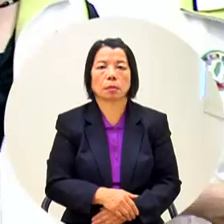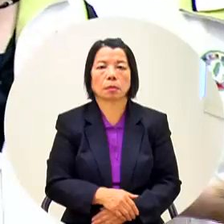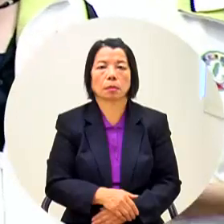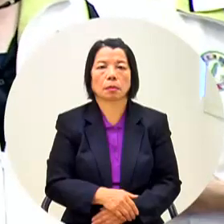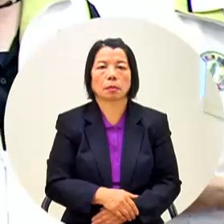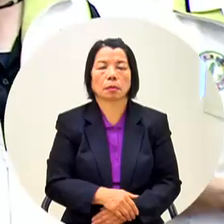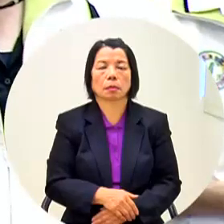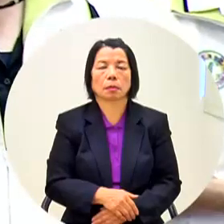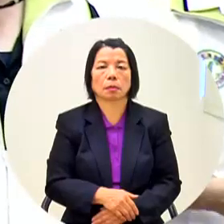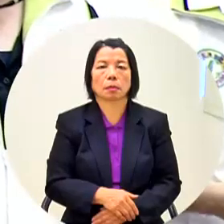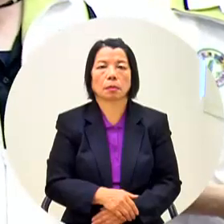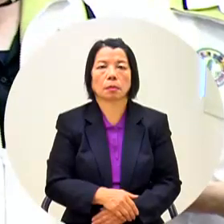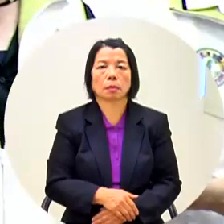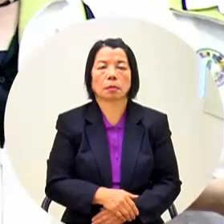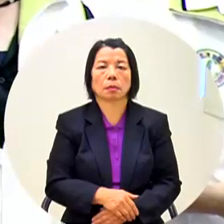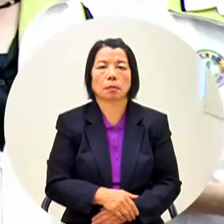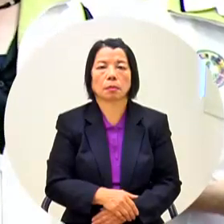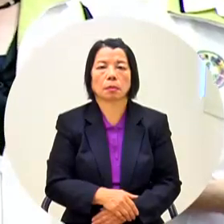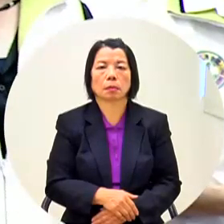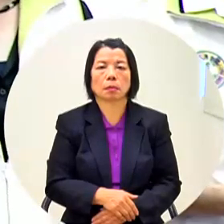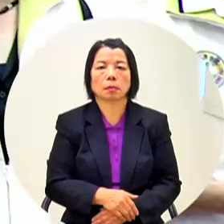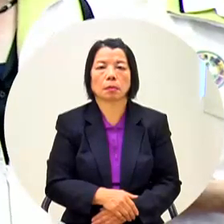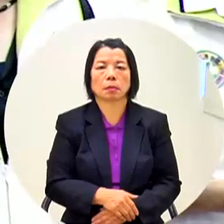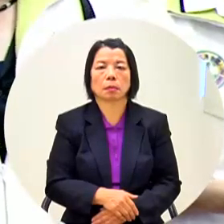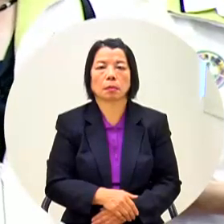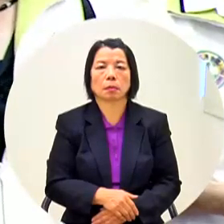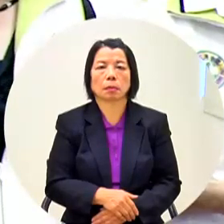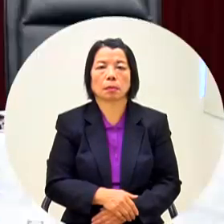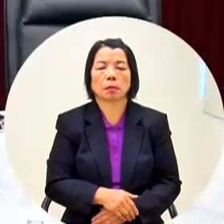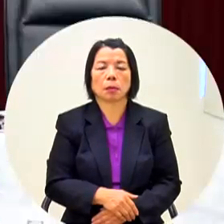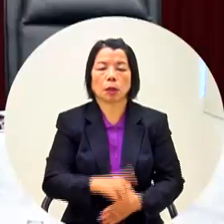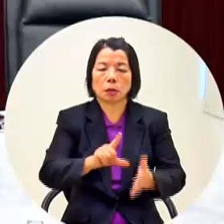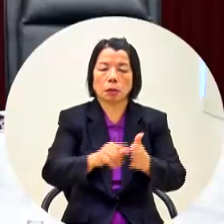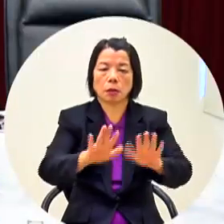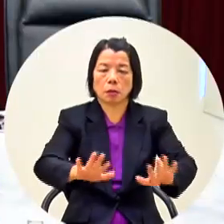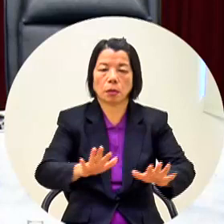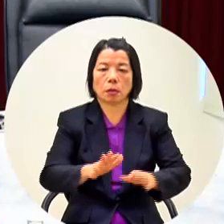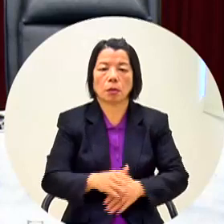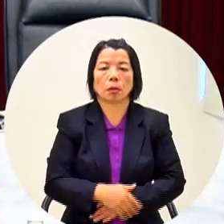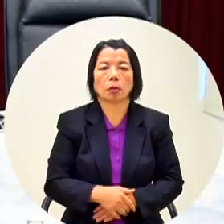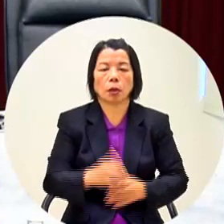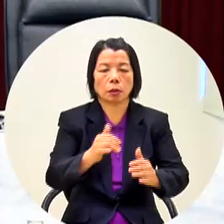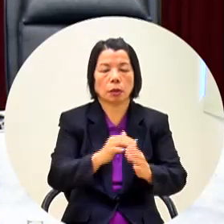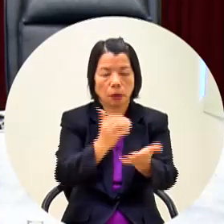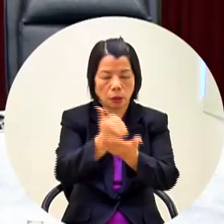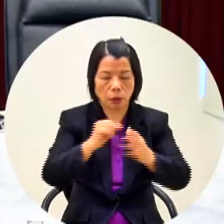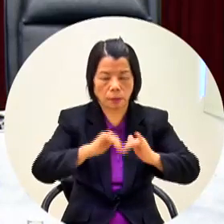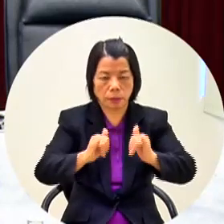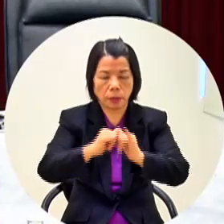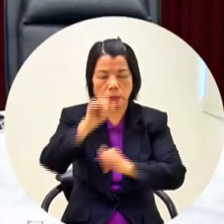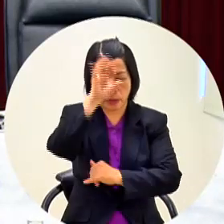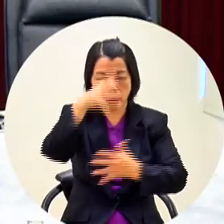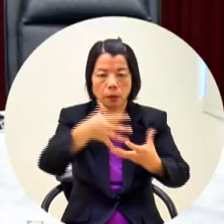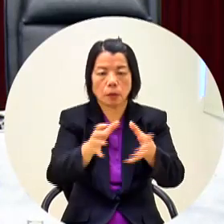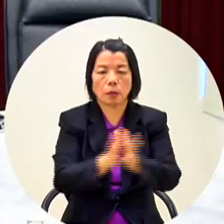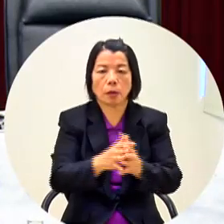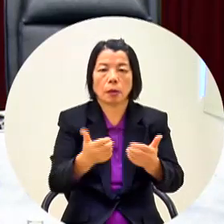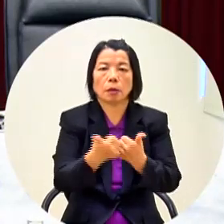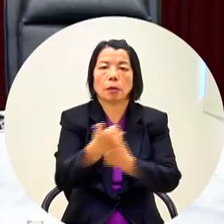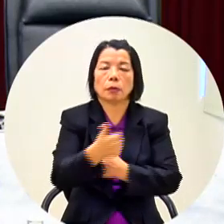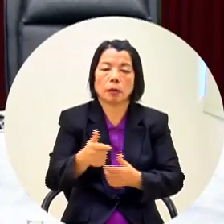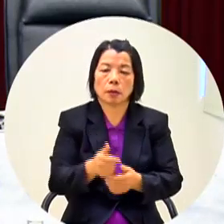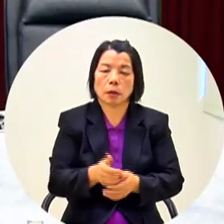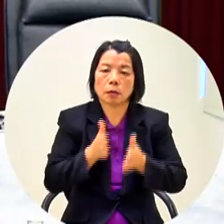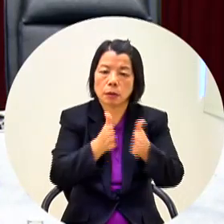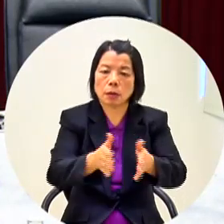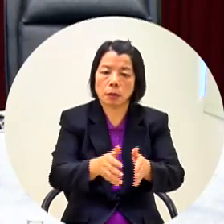主席，时间请暂停哦。本席呼吁，请民进党团的议员针对此次的专